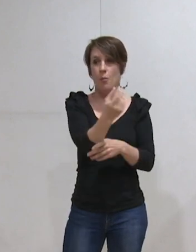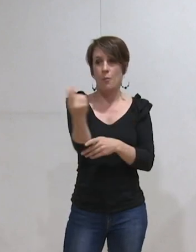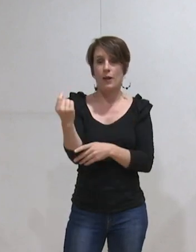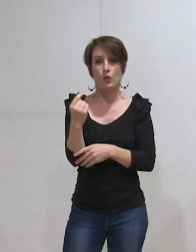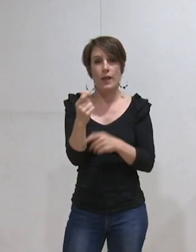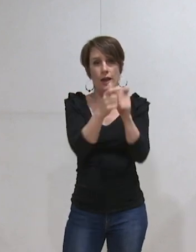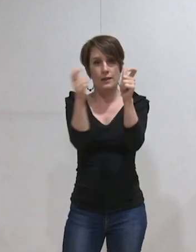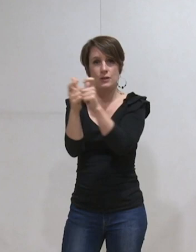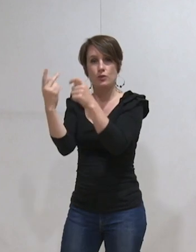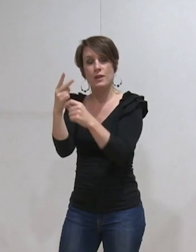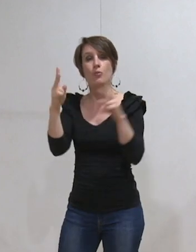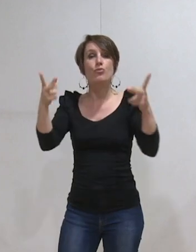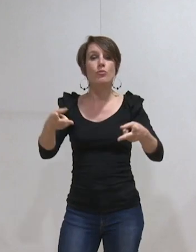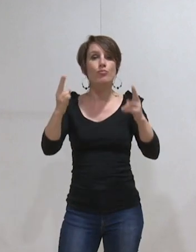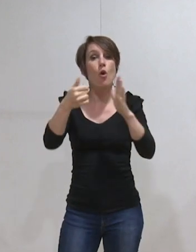de